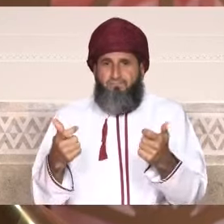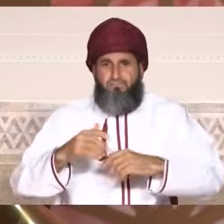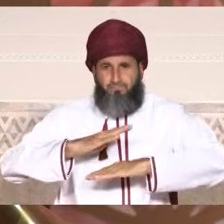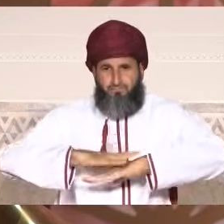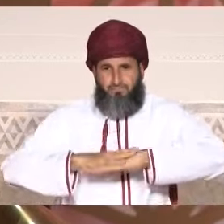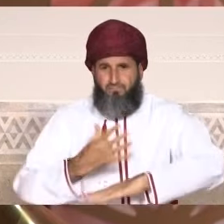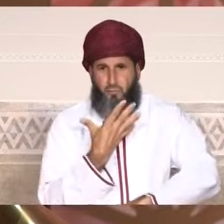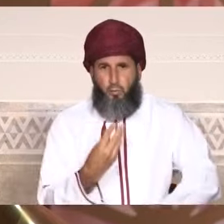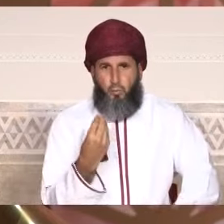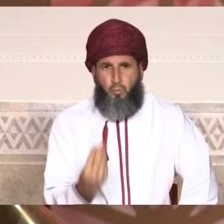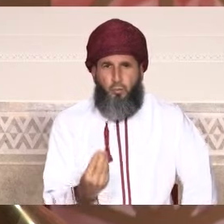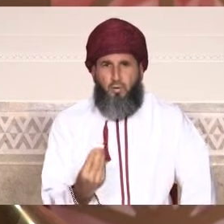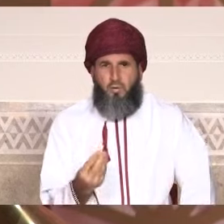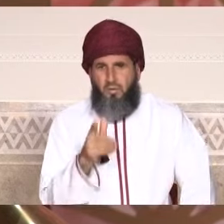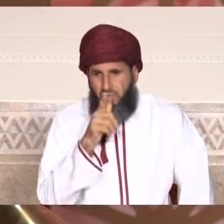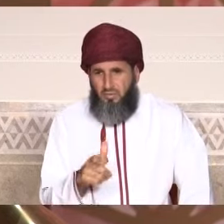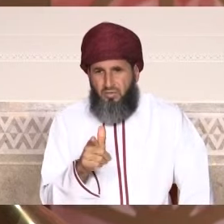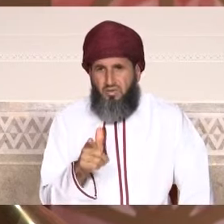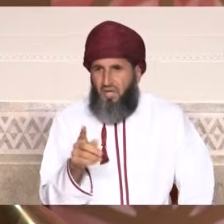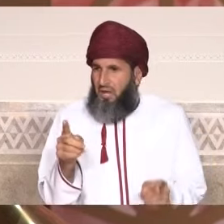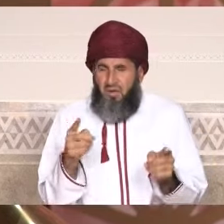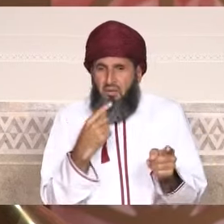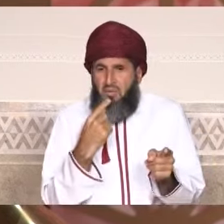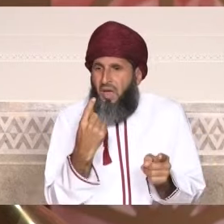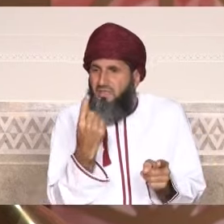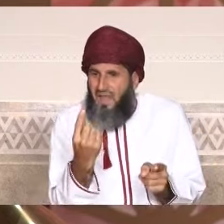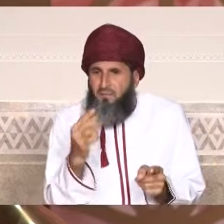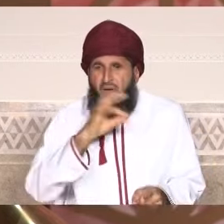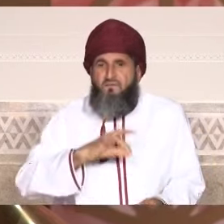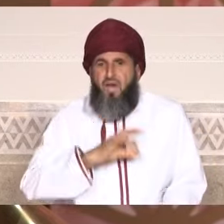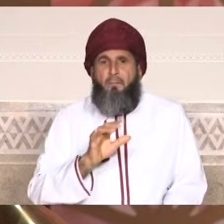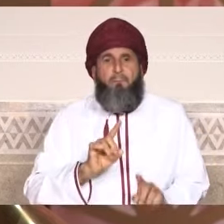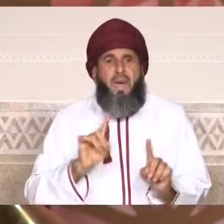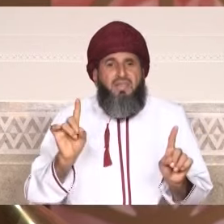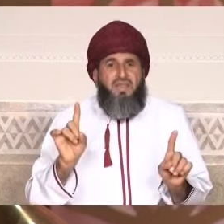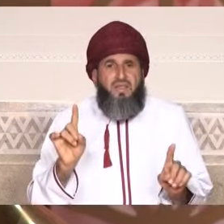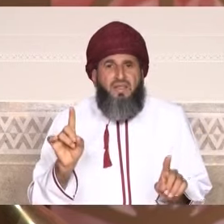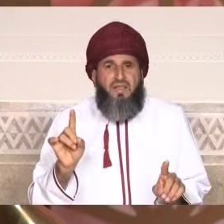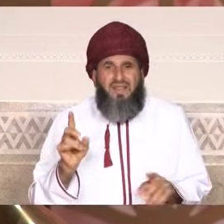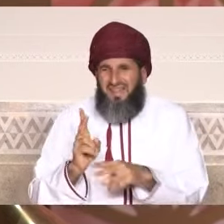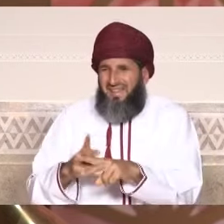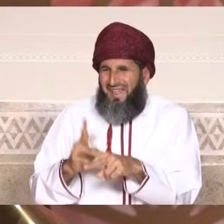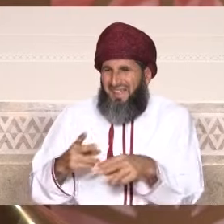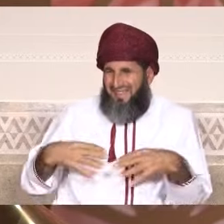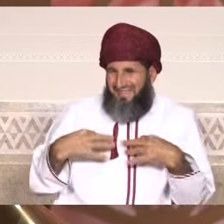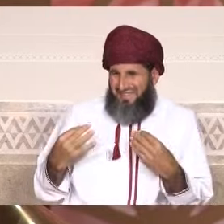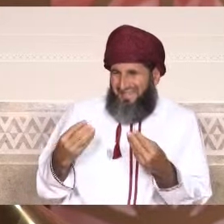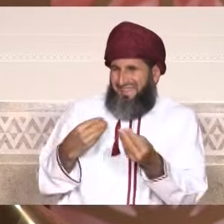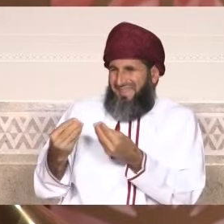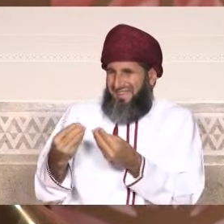يكون من القول المعروف، أن يكون بقدر الحاجة مما فيه فائدة. فأما الحديث في